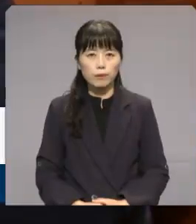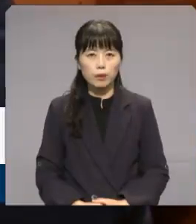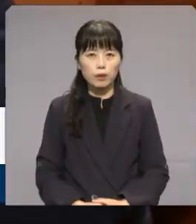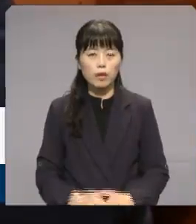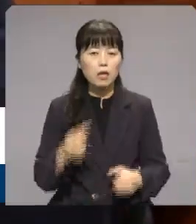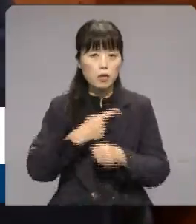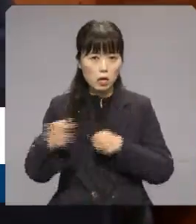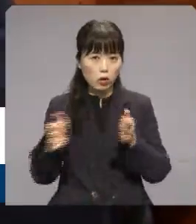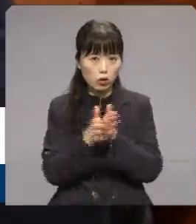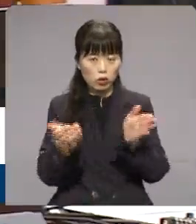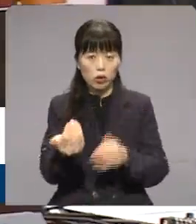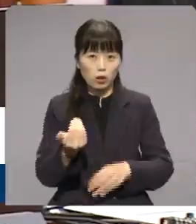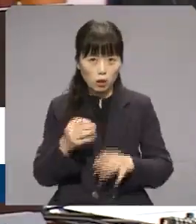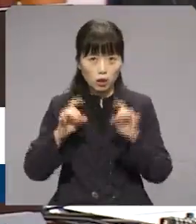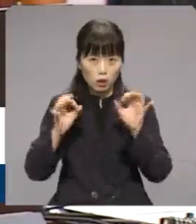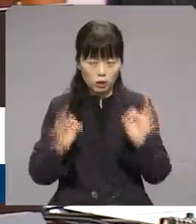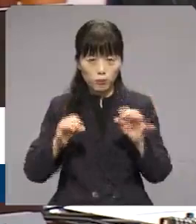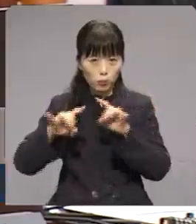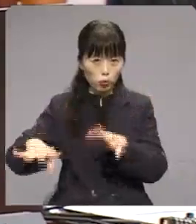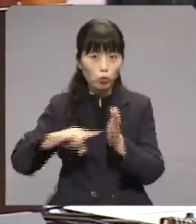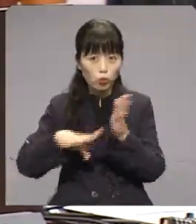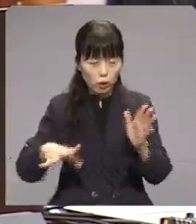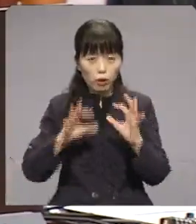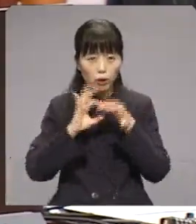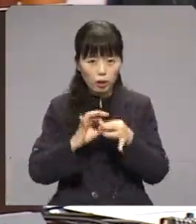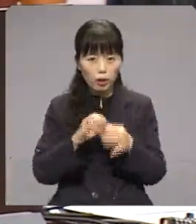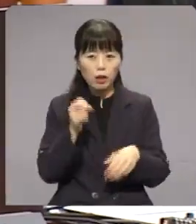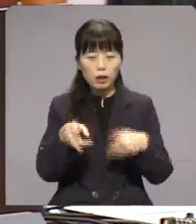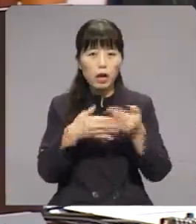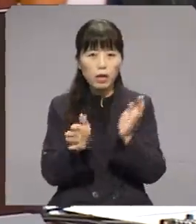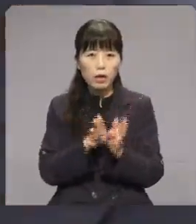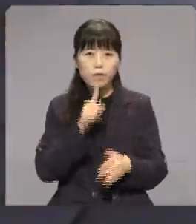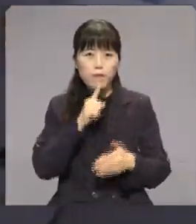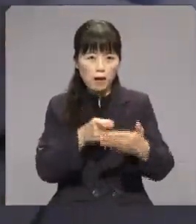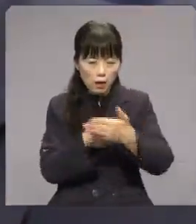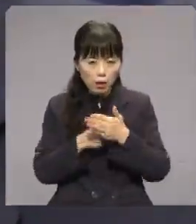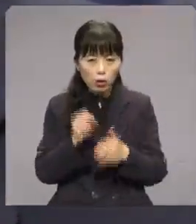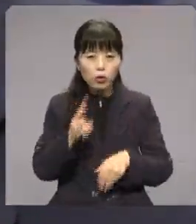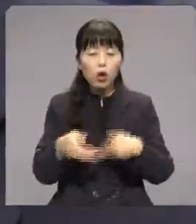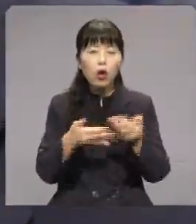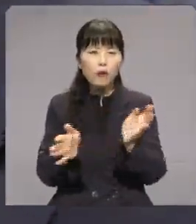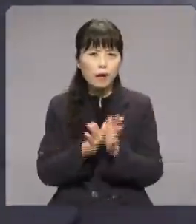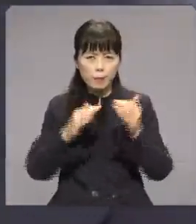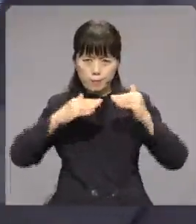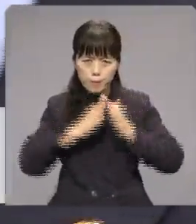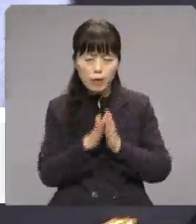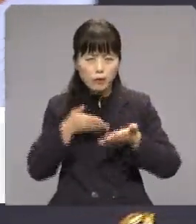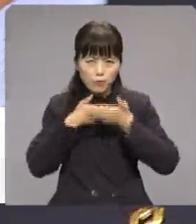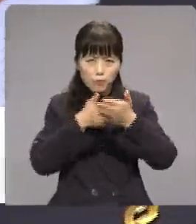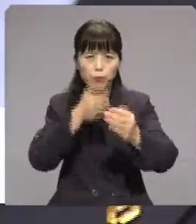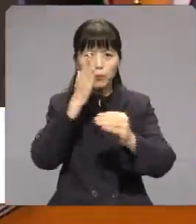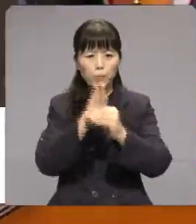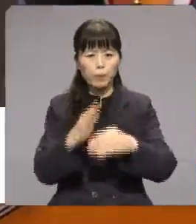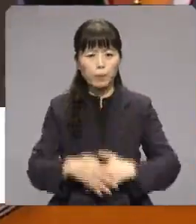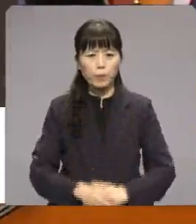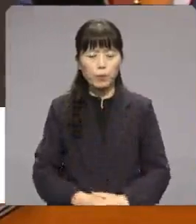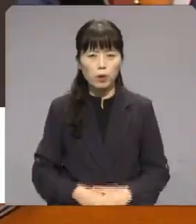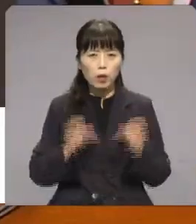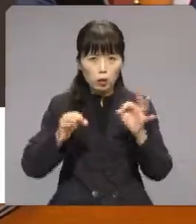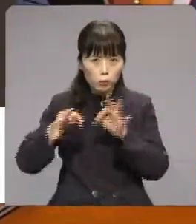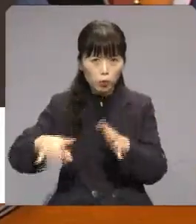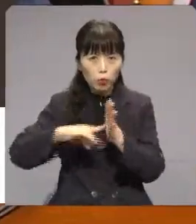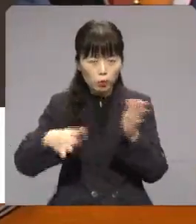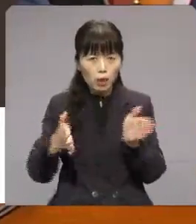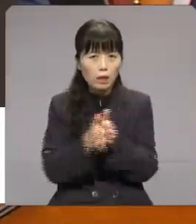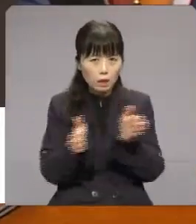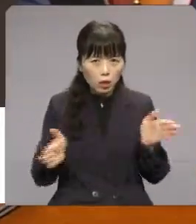내년 시행 예정인 금투세와 관련해 야당은 말을 아낀 반면 여당은 폐지를 거듭 촉구했습니다. 금투세